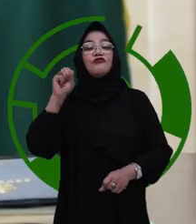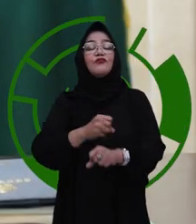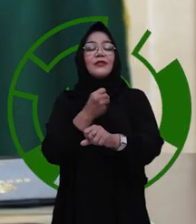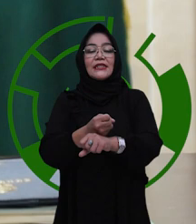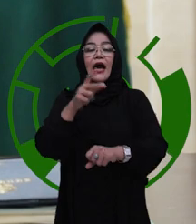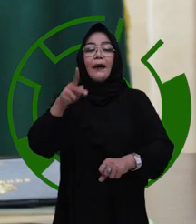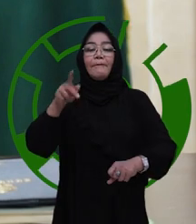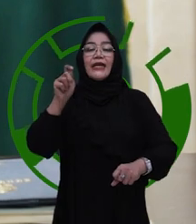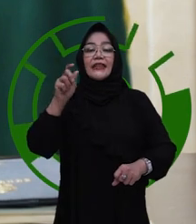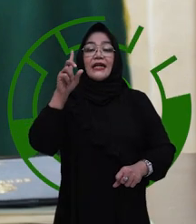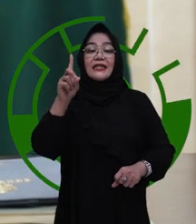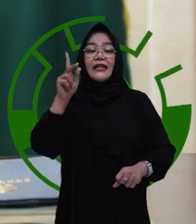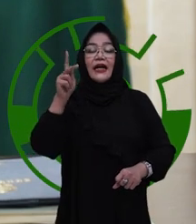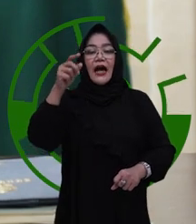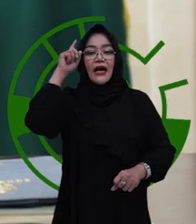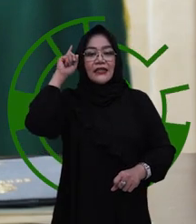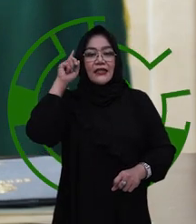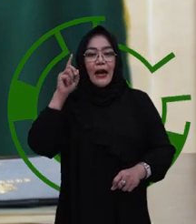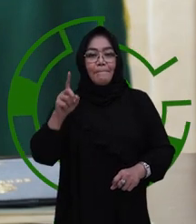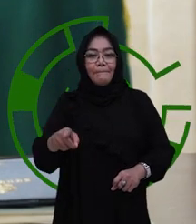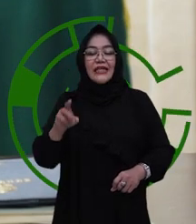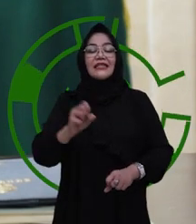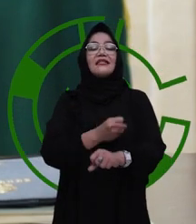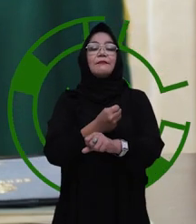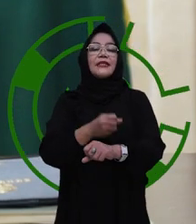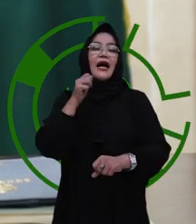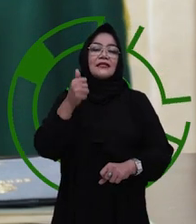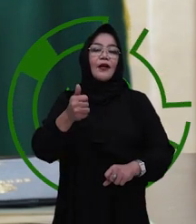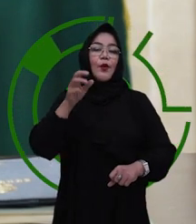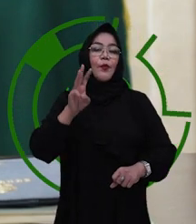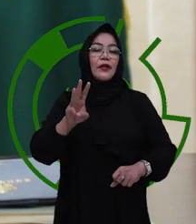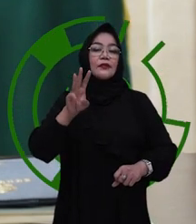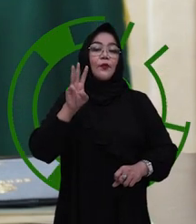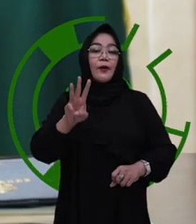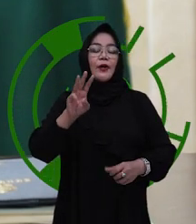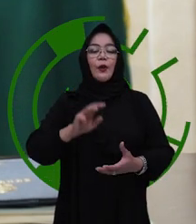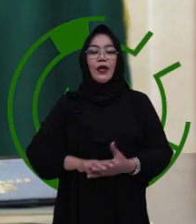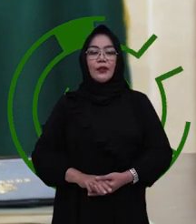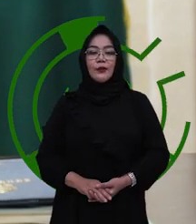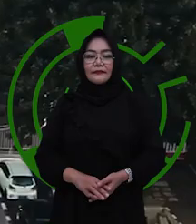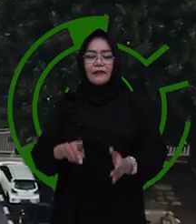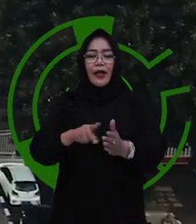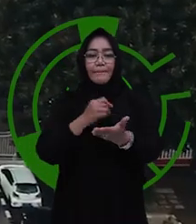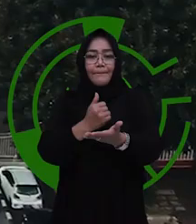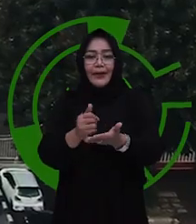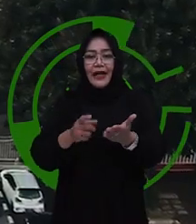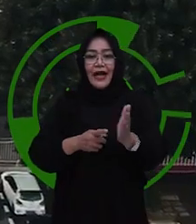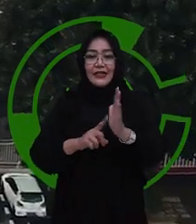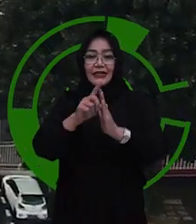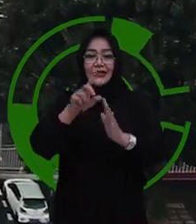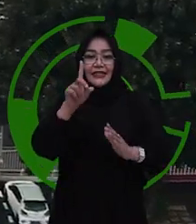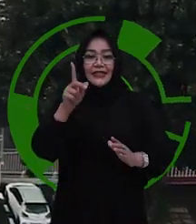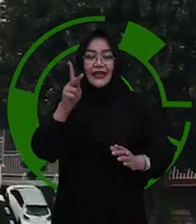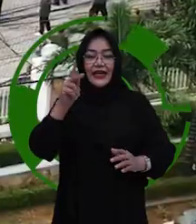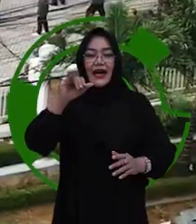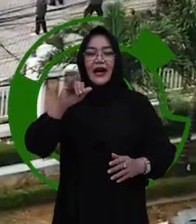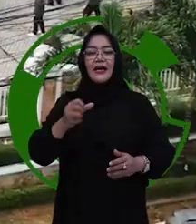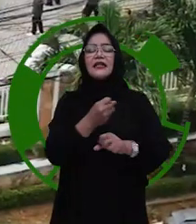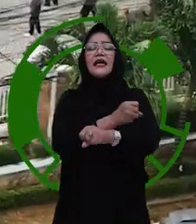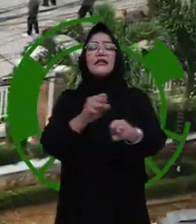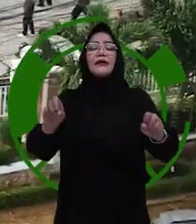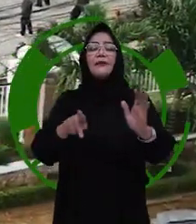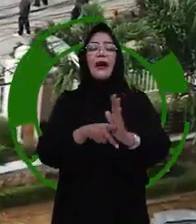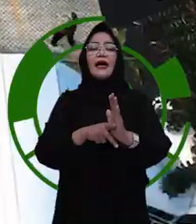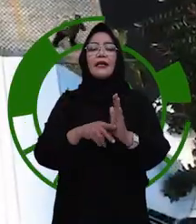pasti bisa. Assalamualaikum warahmatullahi wabarakatuh. Pengadilan Tinggi DKI